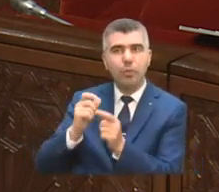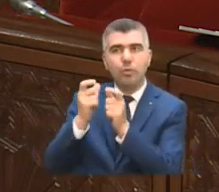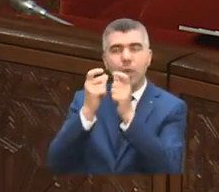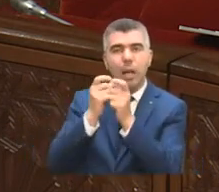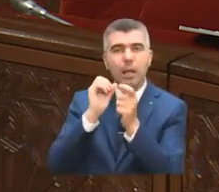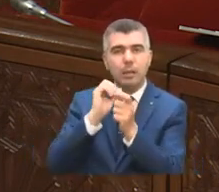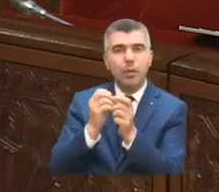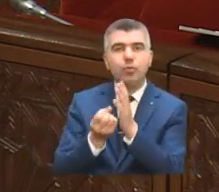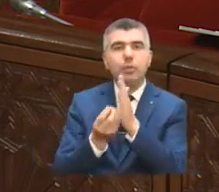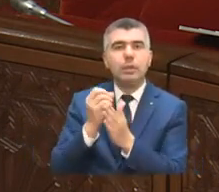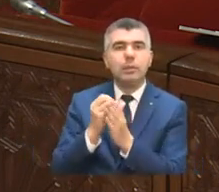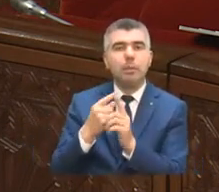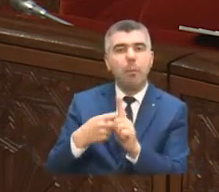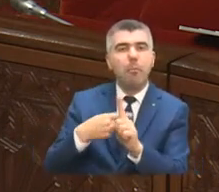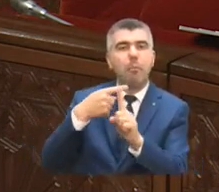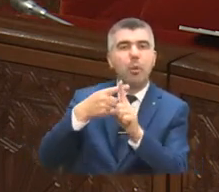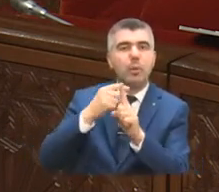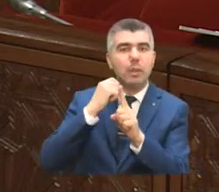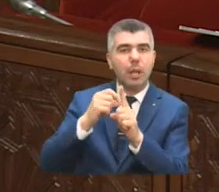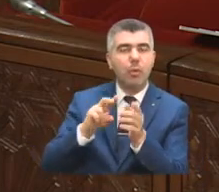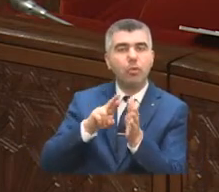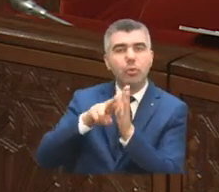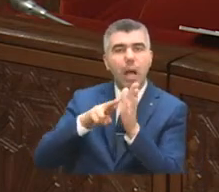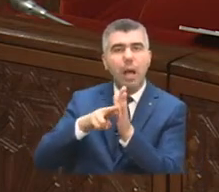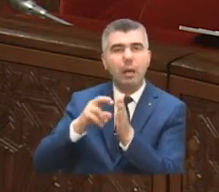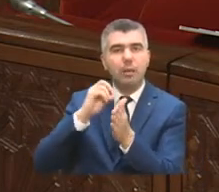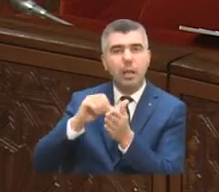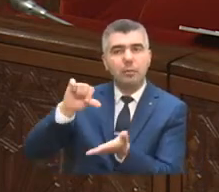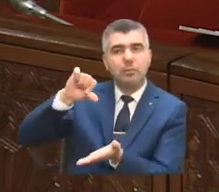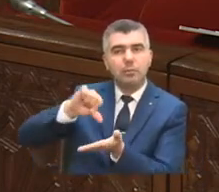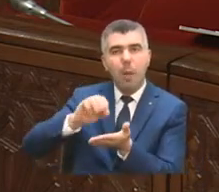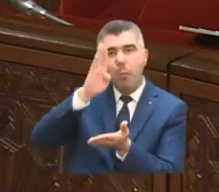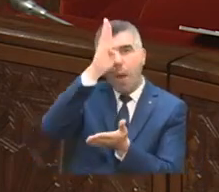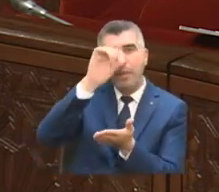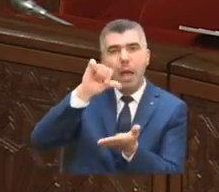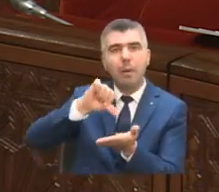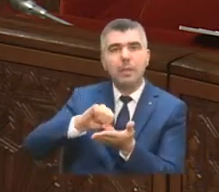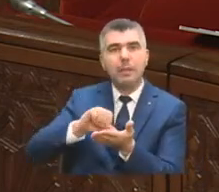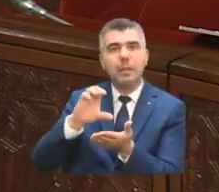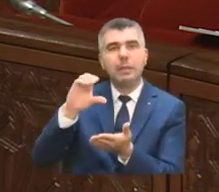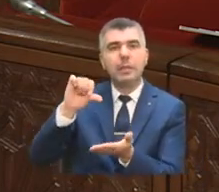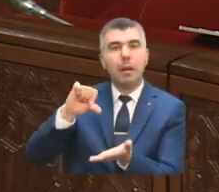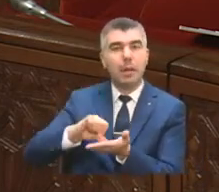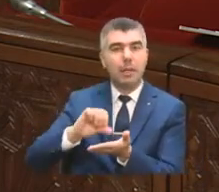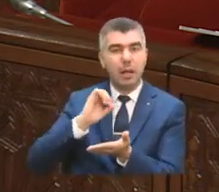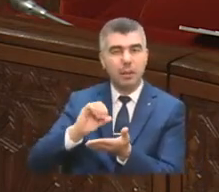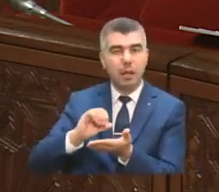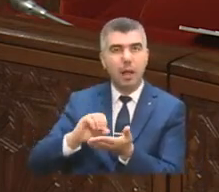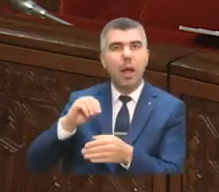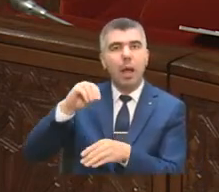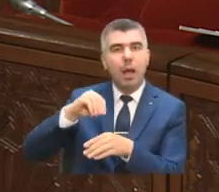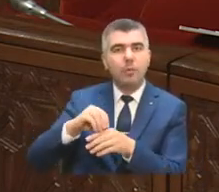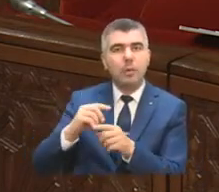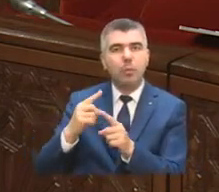للخطوط الجوية الداخلية لربط الجهات بقطب مطار محمد الخامس الدولي وكذلك لربطها ما بينها. وشكراً.